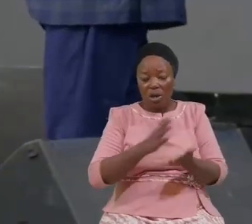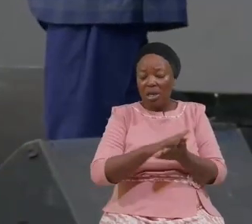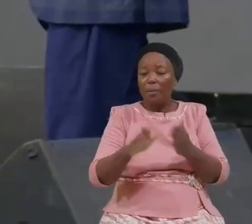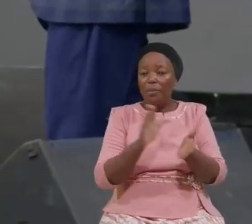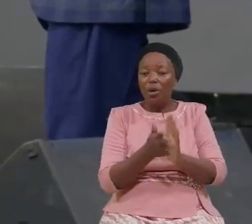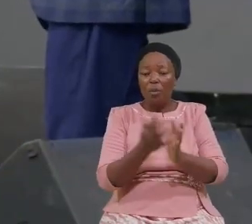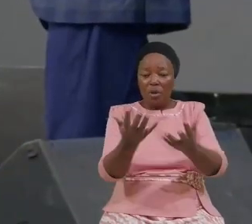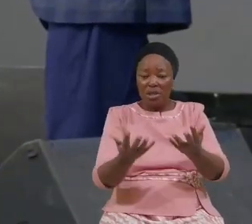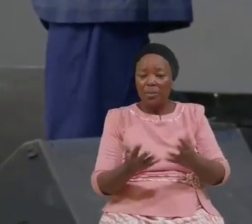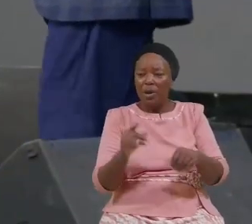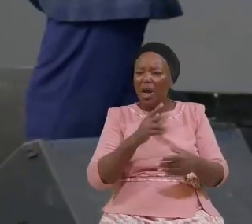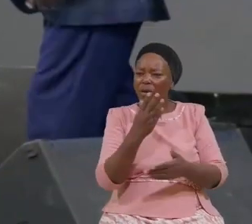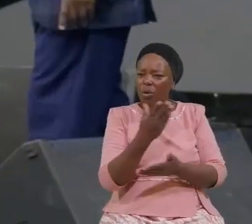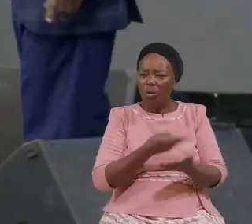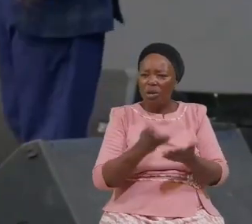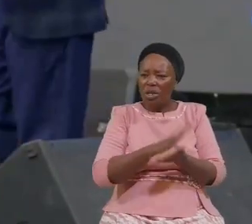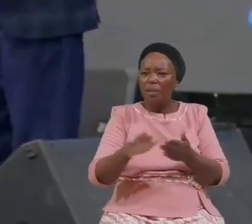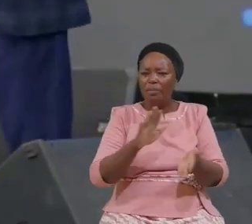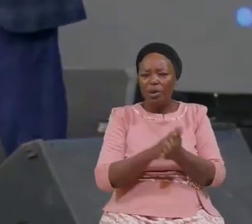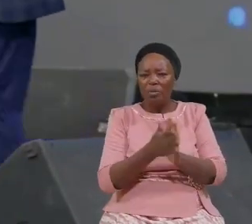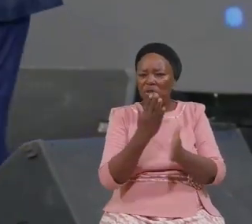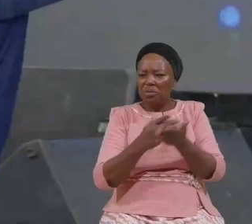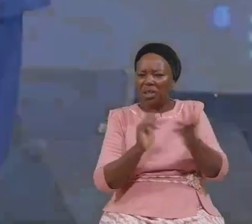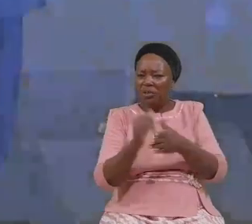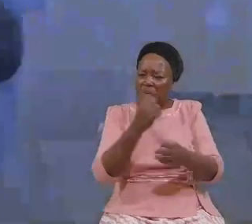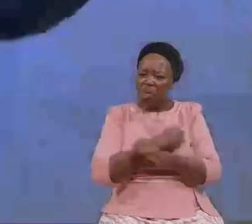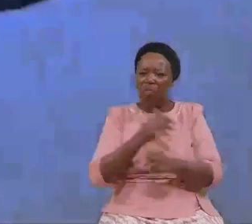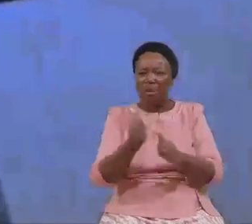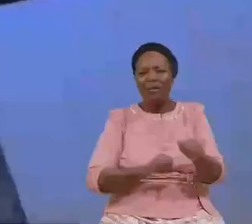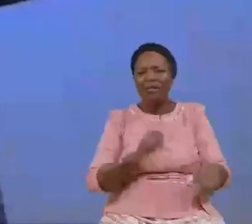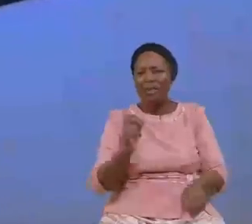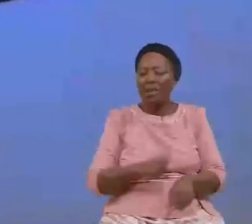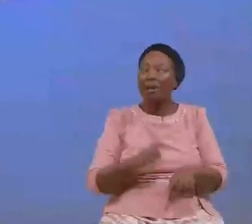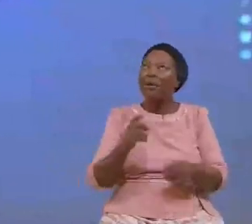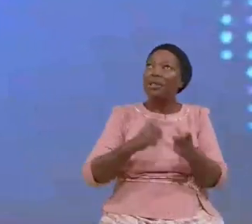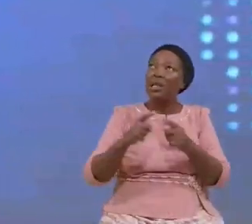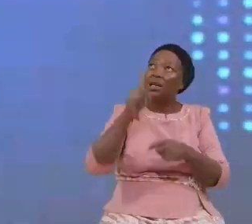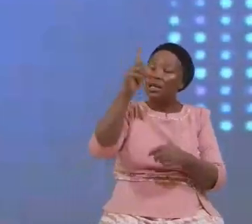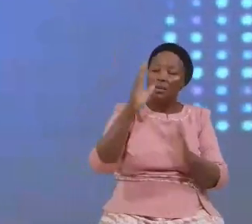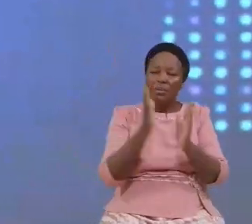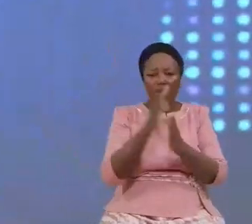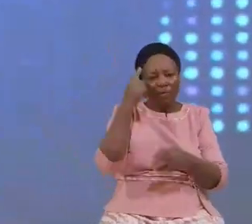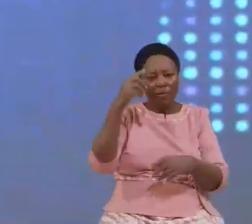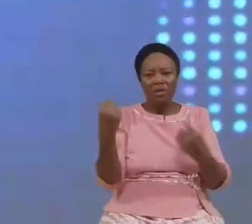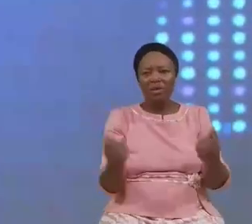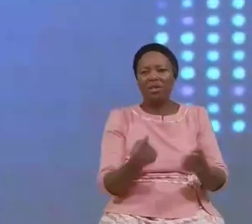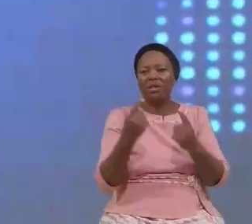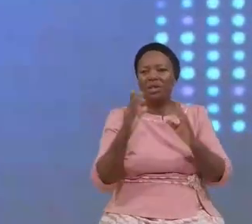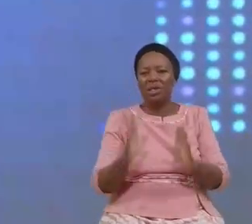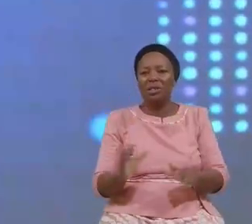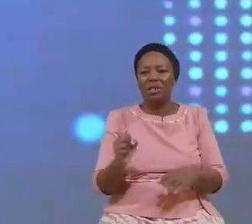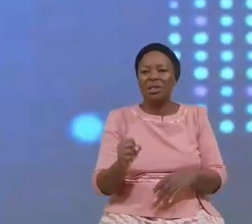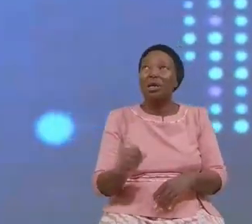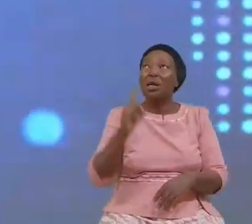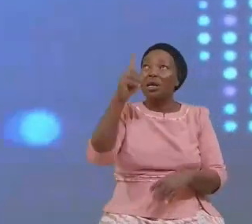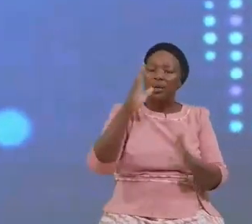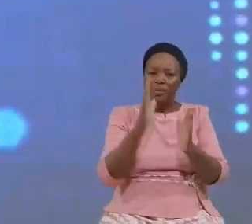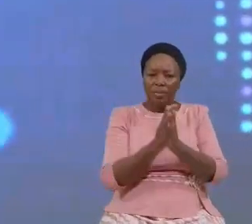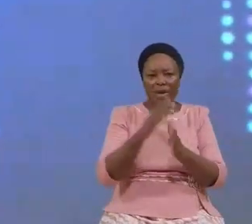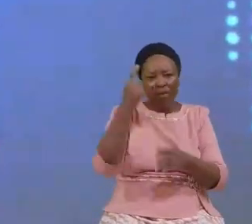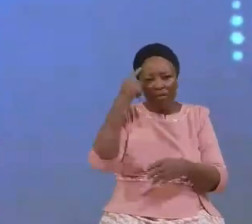chose que tu désires à tout moment il a prié pour les pécheurs il a prié pour